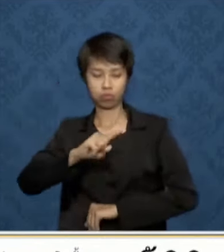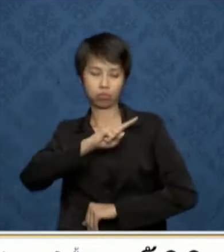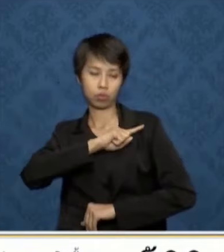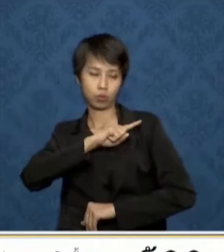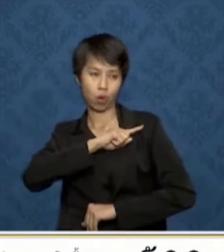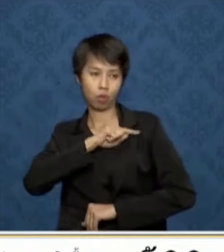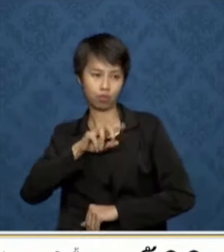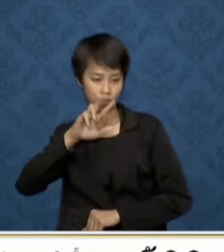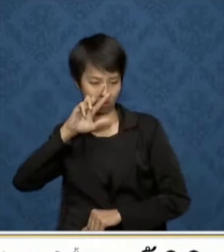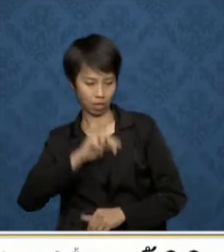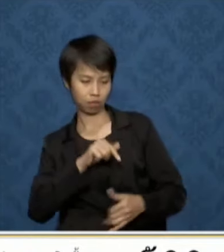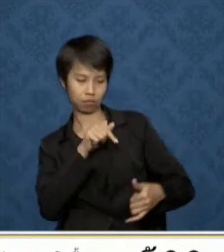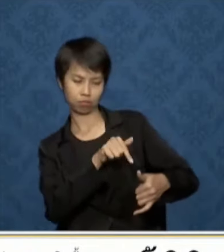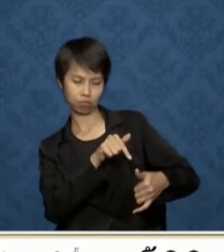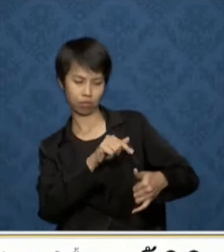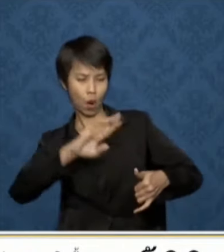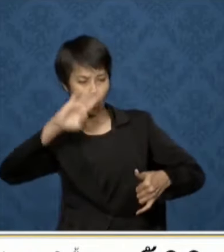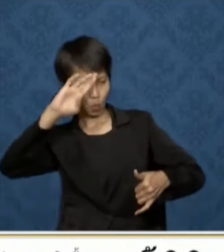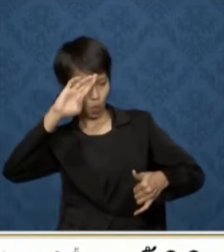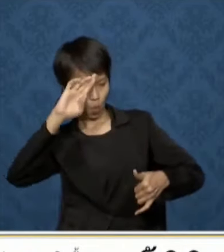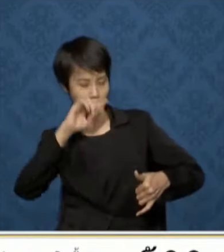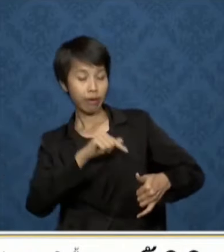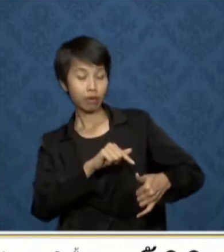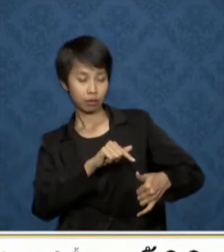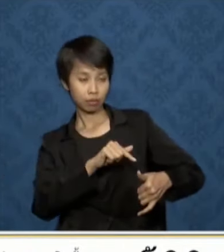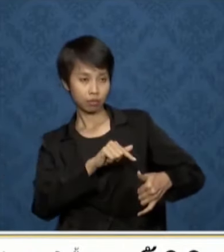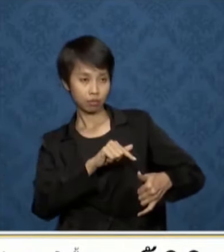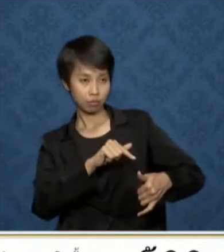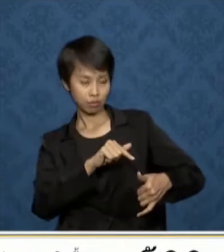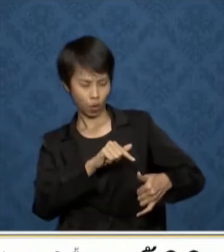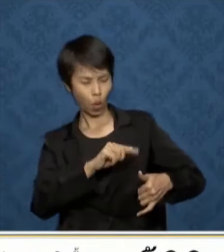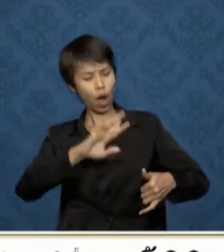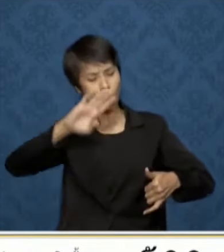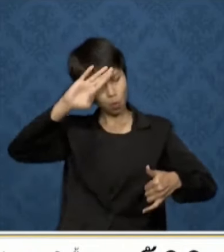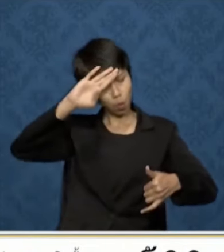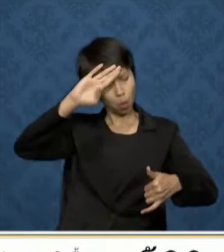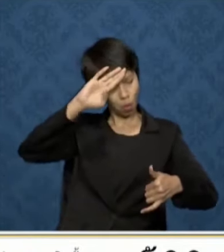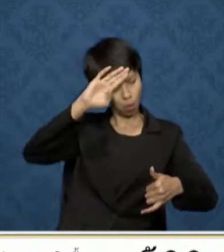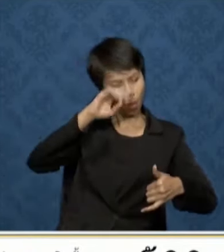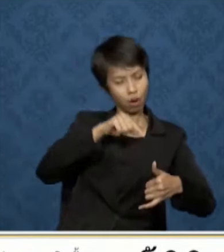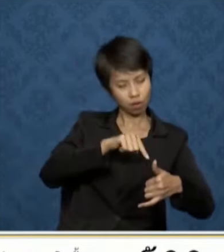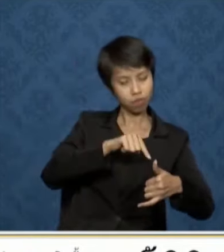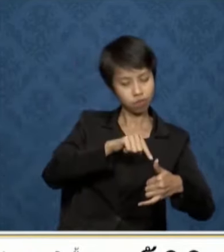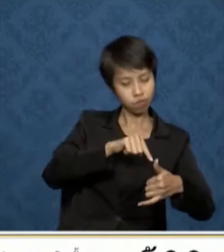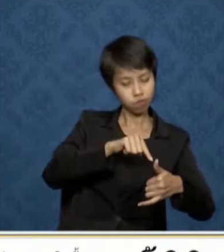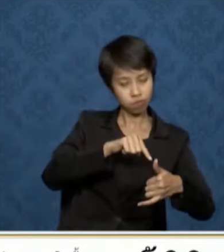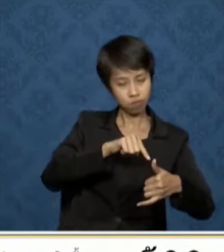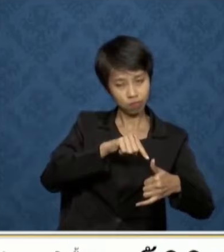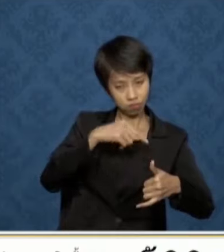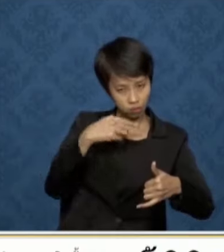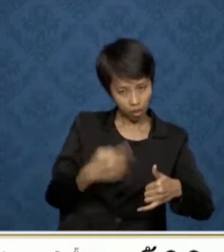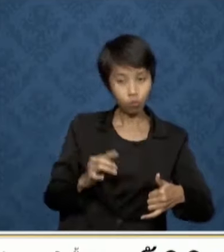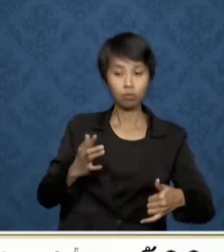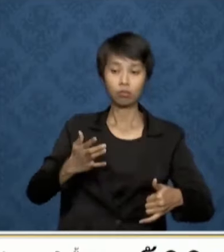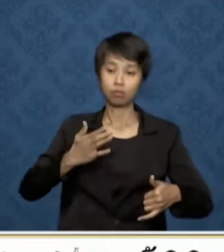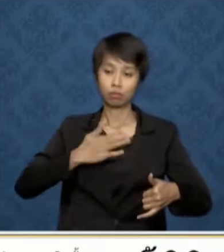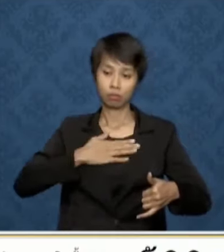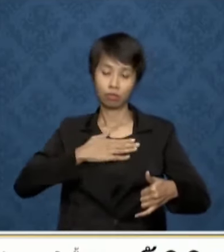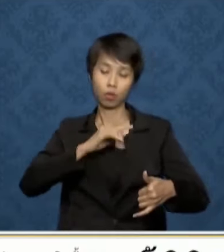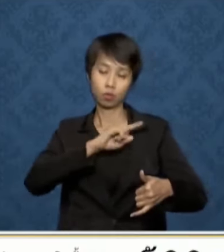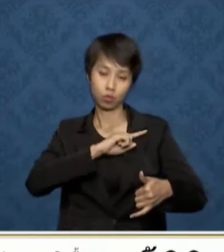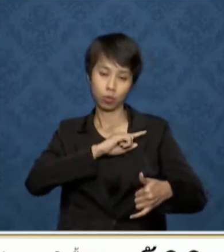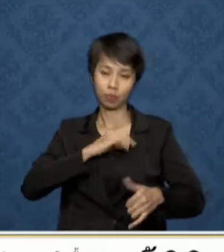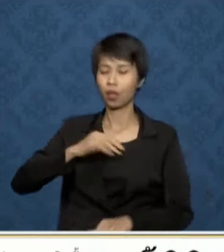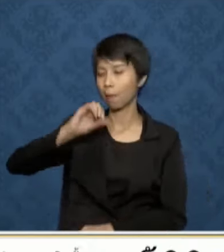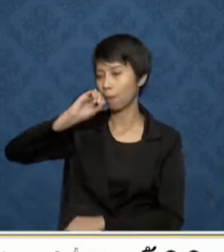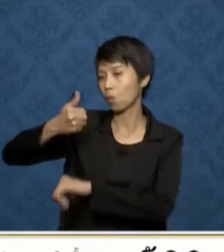เห็น หรอมกัโทษไปแ้งกเห็นวามคนไข้ มคนป่วยละ ป conqueringให้ผู้คุมไปแ้